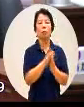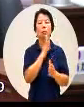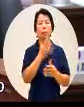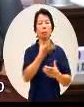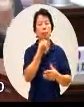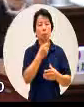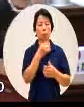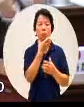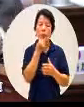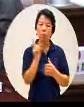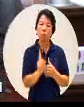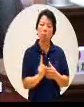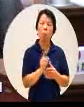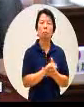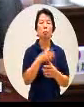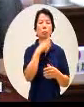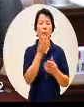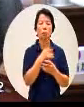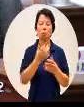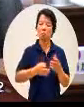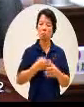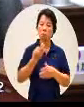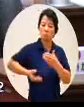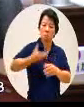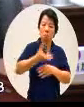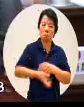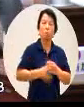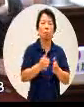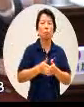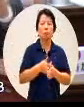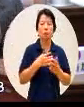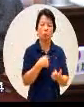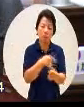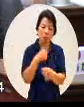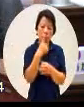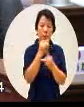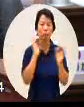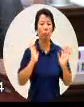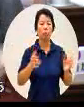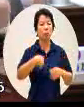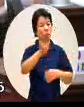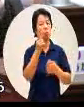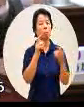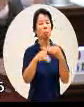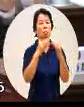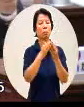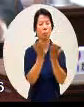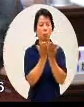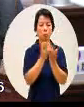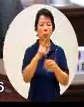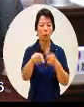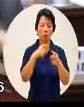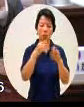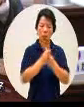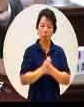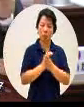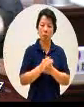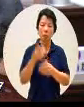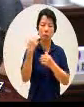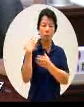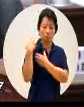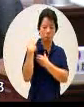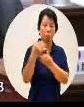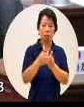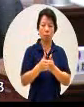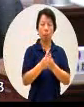幸福是什麼?幸福是要付出代價的所以我們會教我們的孩子要乖乖去逛逛要進應該進的義務要